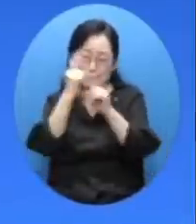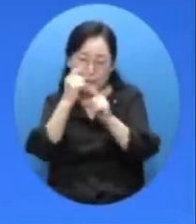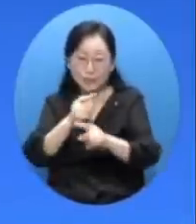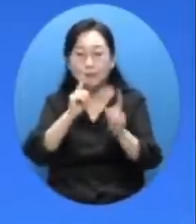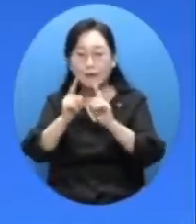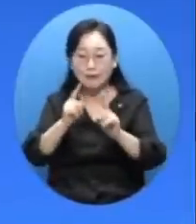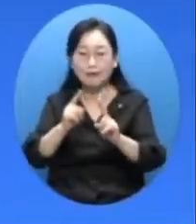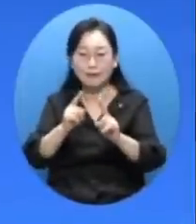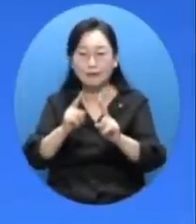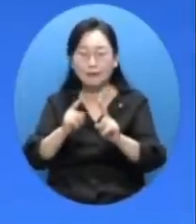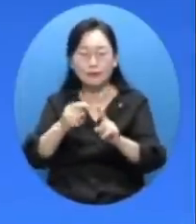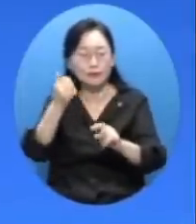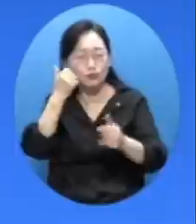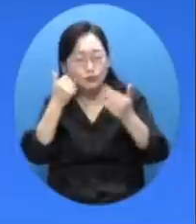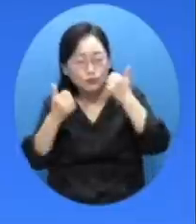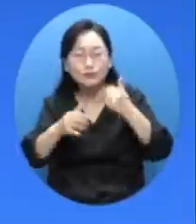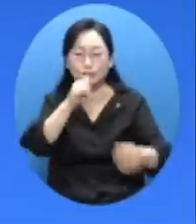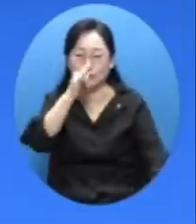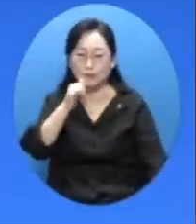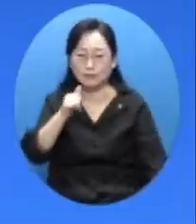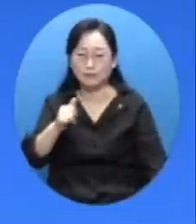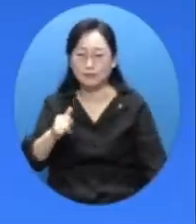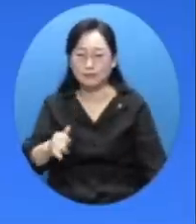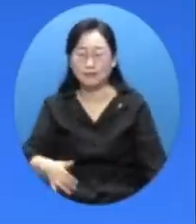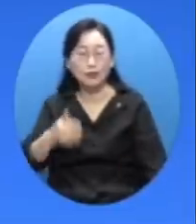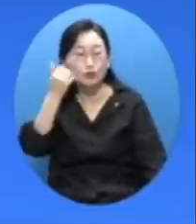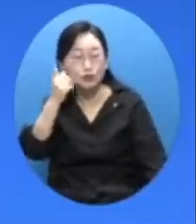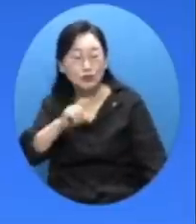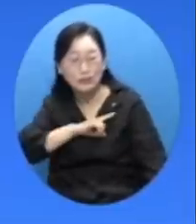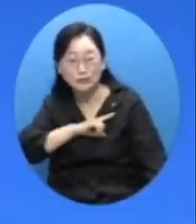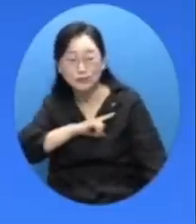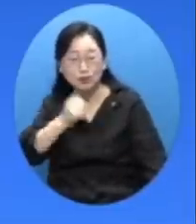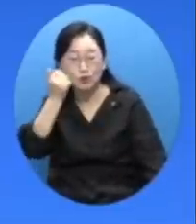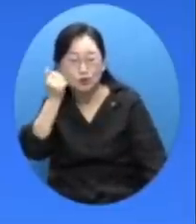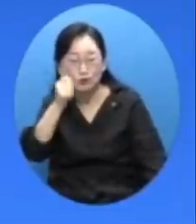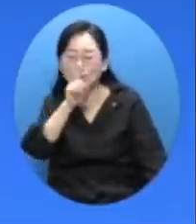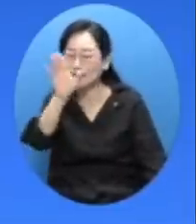한 분들인데 제가 일일이 호명하지 않고